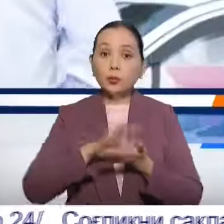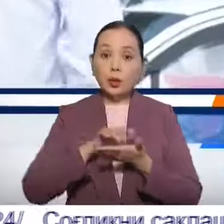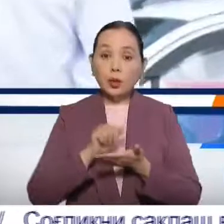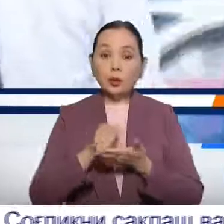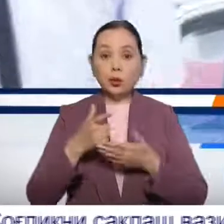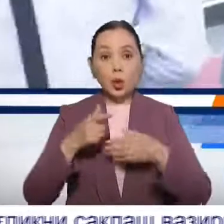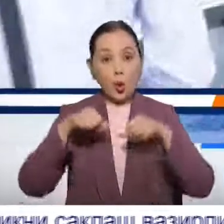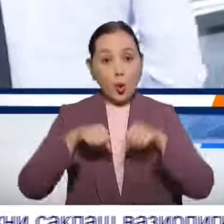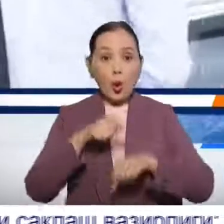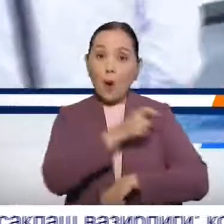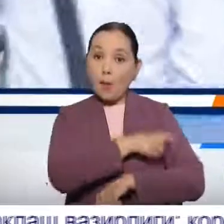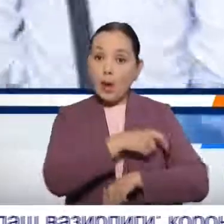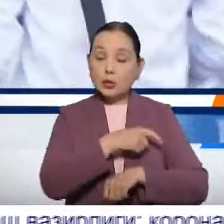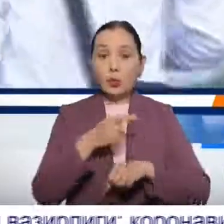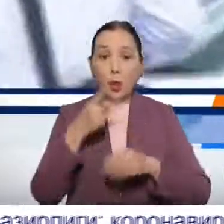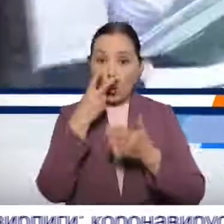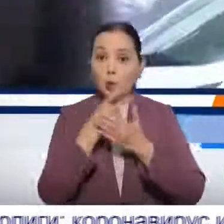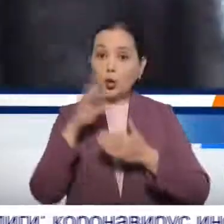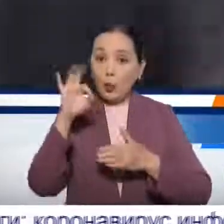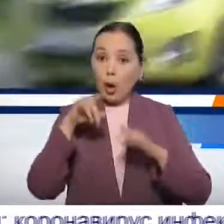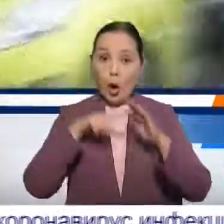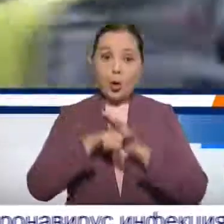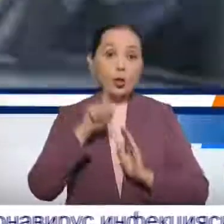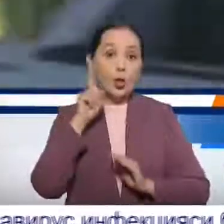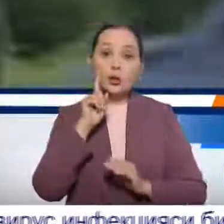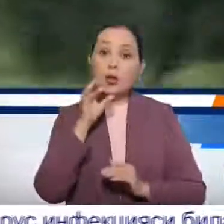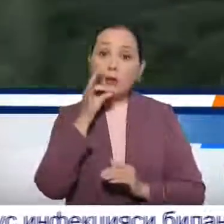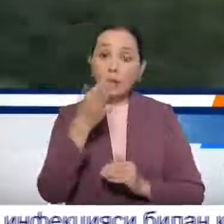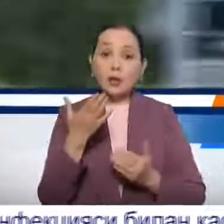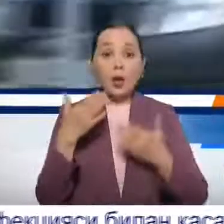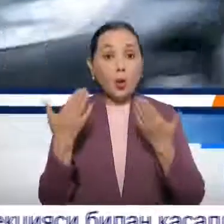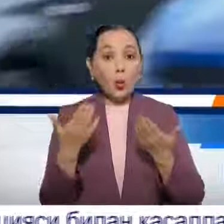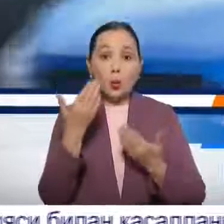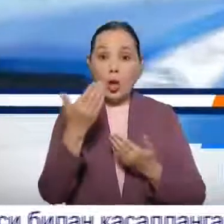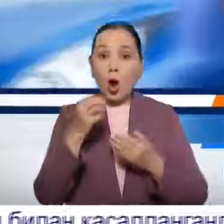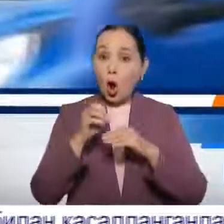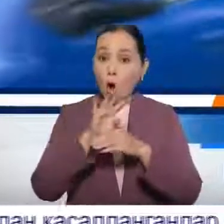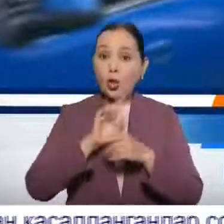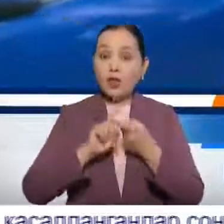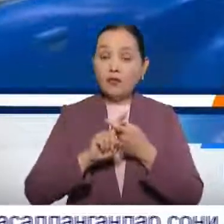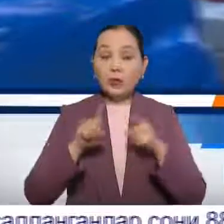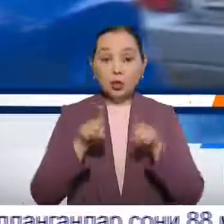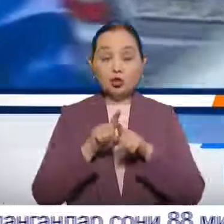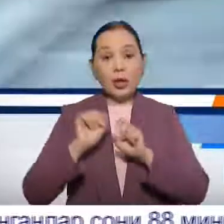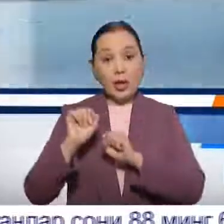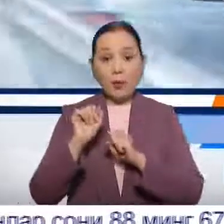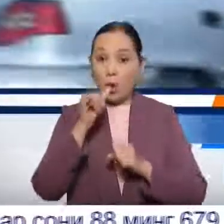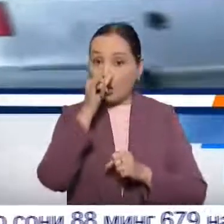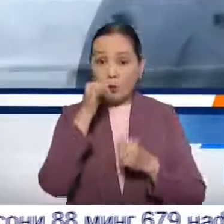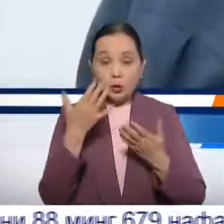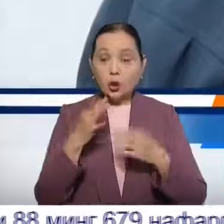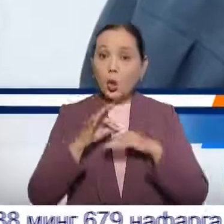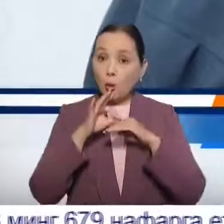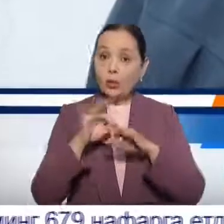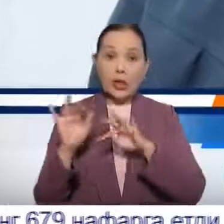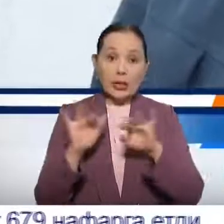Yo'q. Huquq posbonlarini ko'rishi bilan qochib qolgan mana bu yoshlarga nima deysiz? Koshkiydi ular koronavirusdan ham mana shunday himoyalansalar.